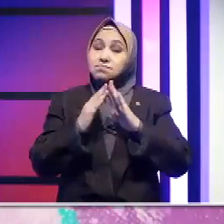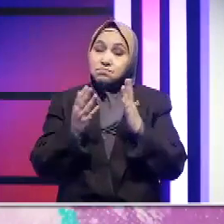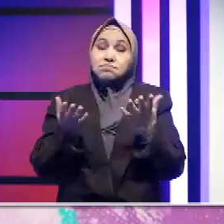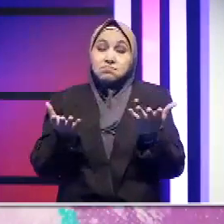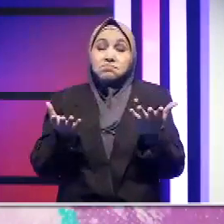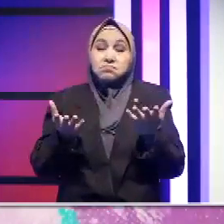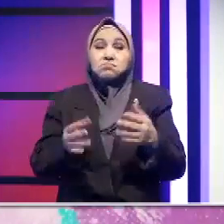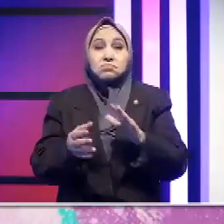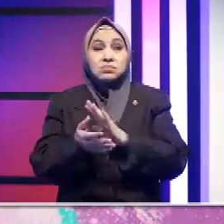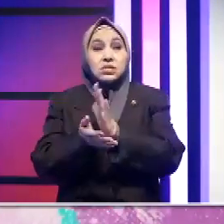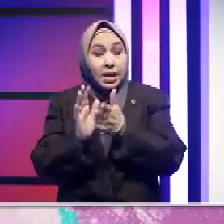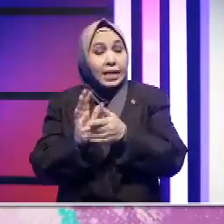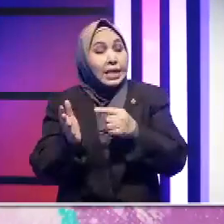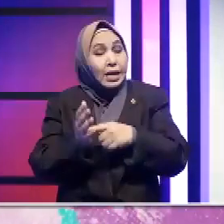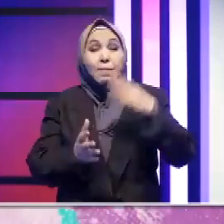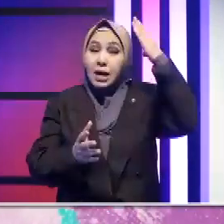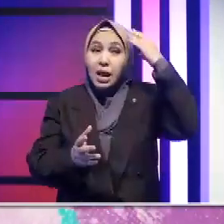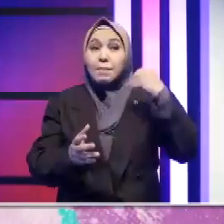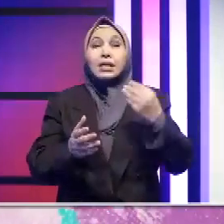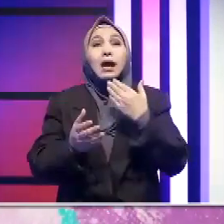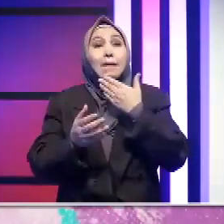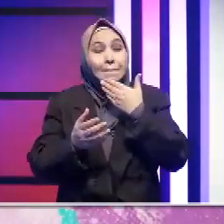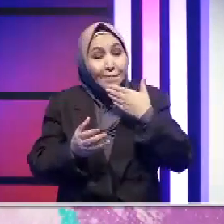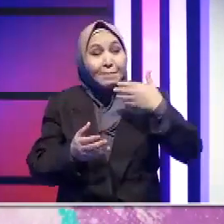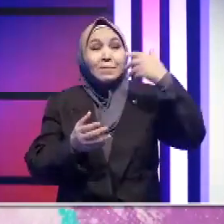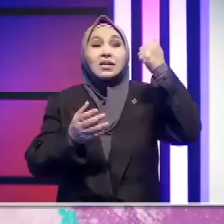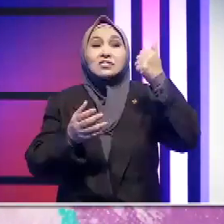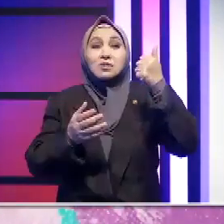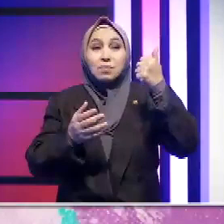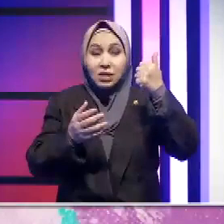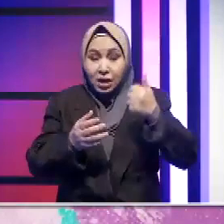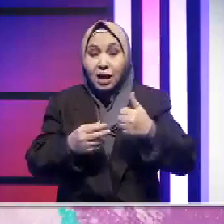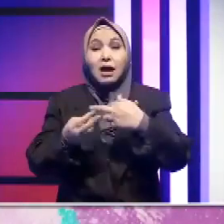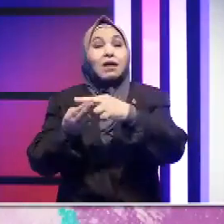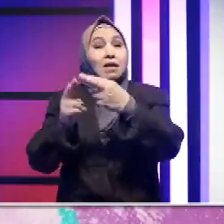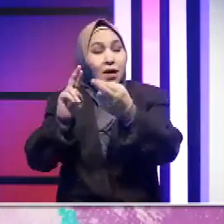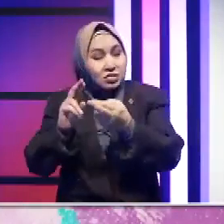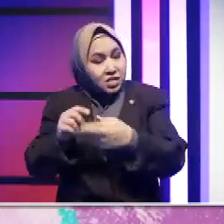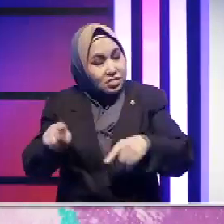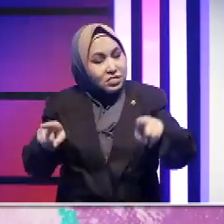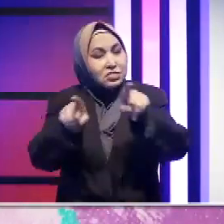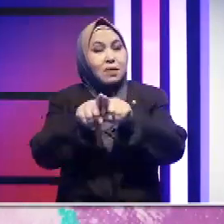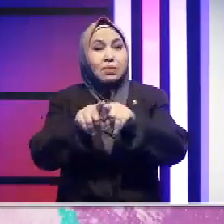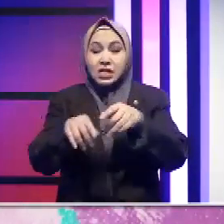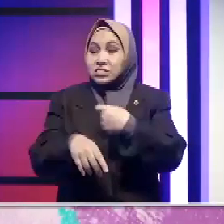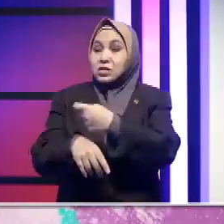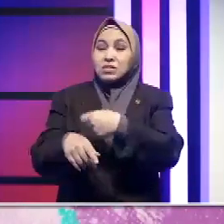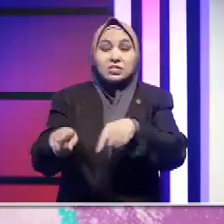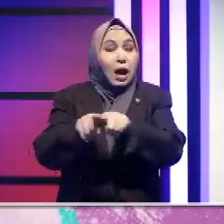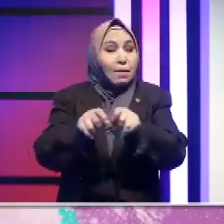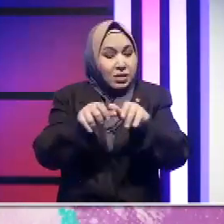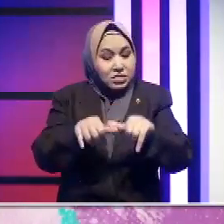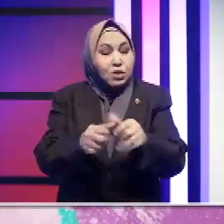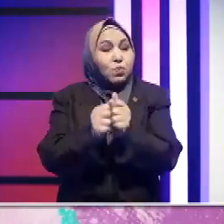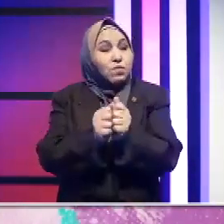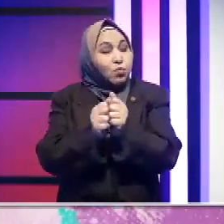film Ini pengalaman dari bilik serum itu adalah orang Mischa dan